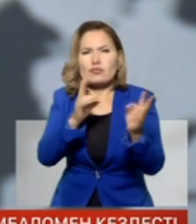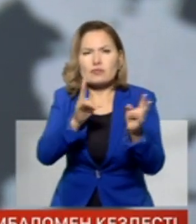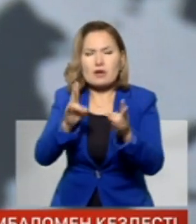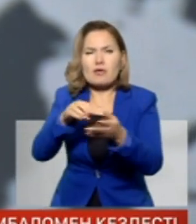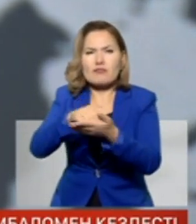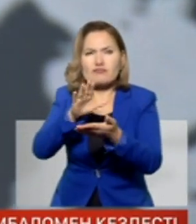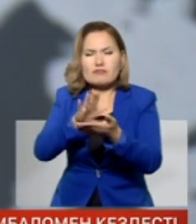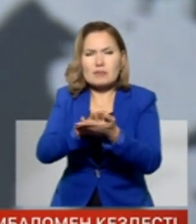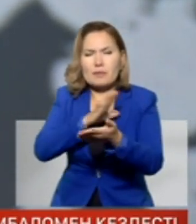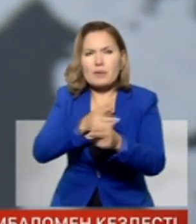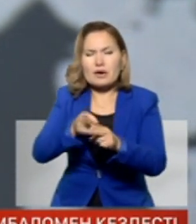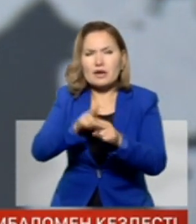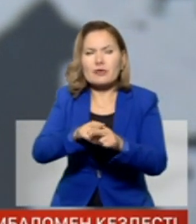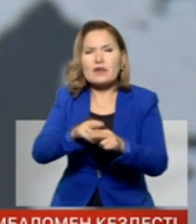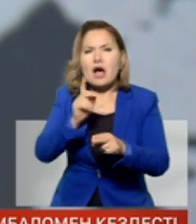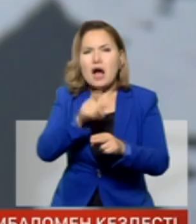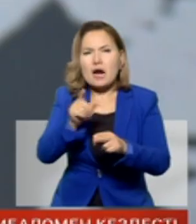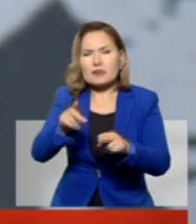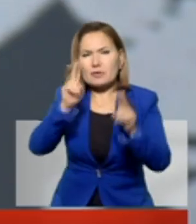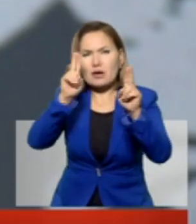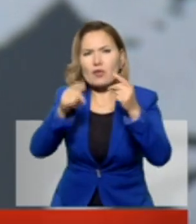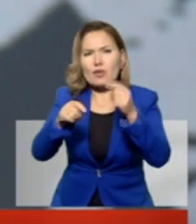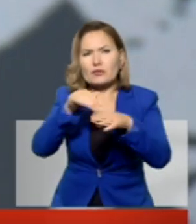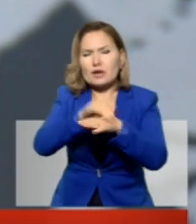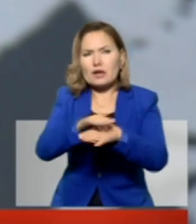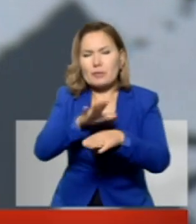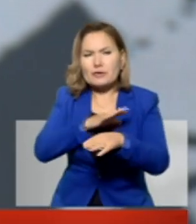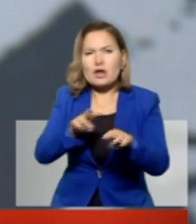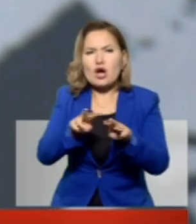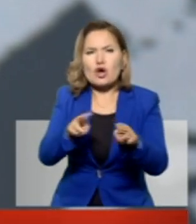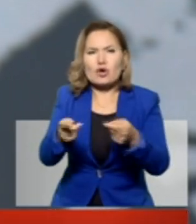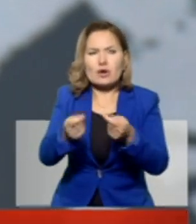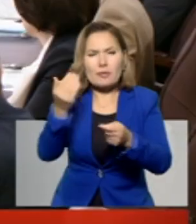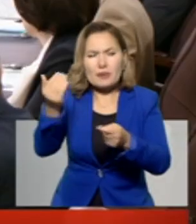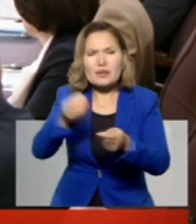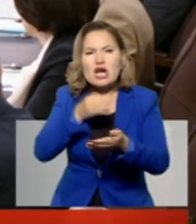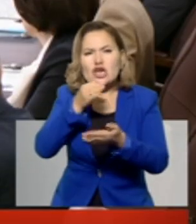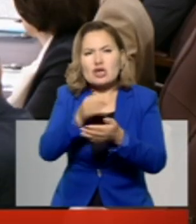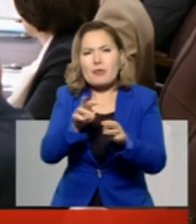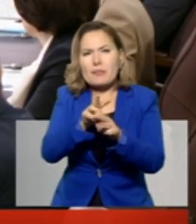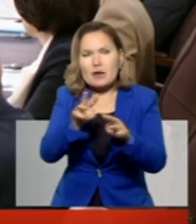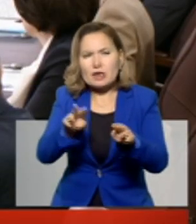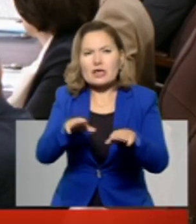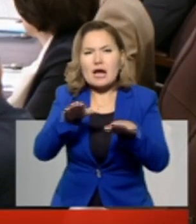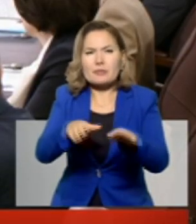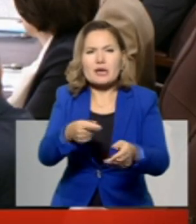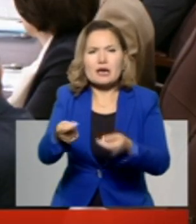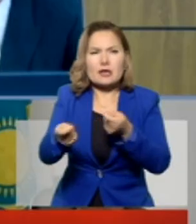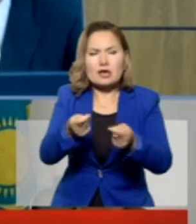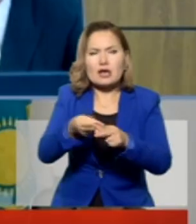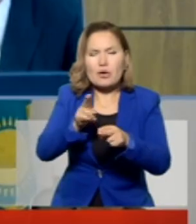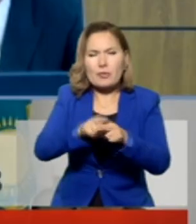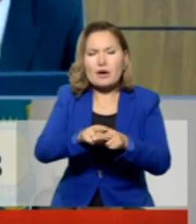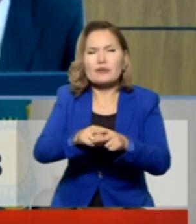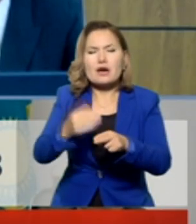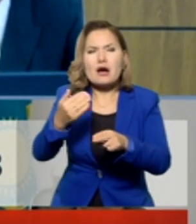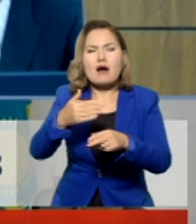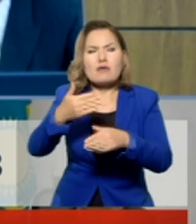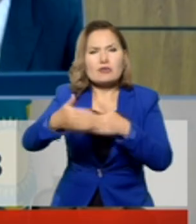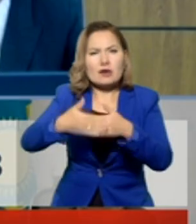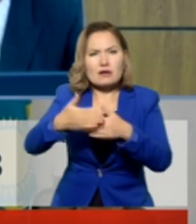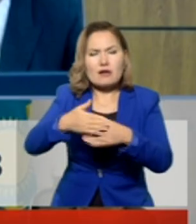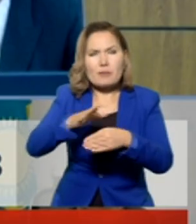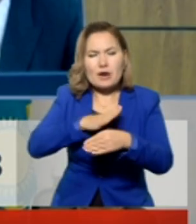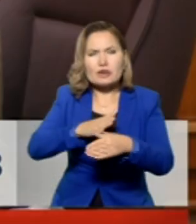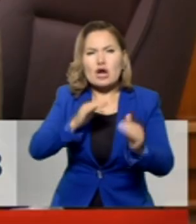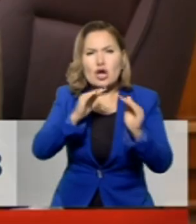қарапайым қауіпсіздік ережелерін сақтамайды. Осылай деген үкімет басшысы жауапты министрліктер мен жергілікті әкімдіктерге жеке тұрғын